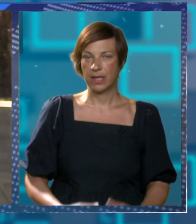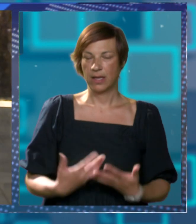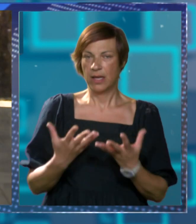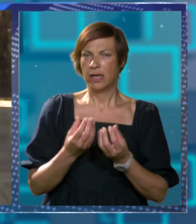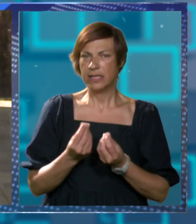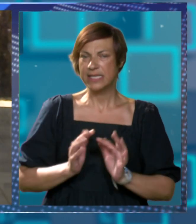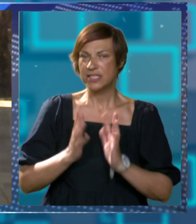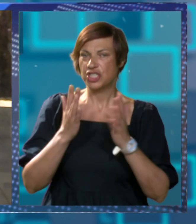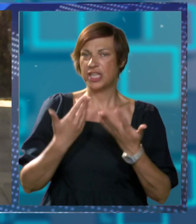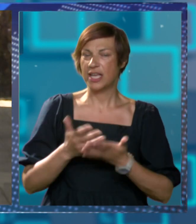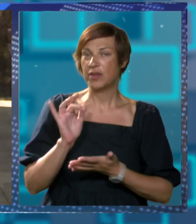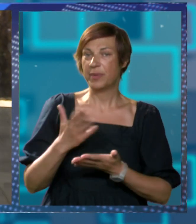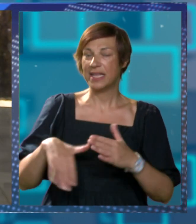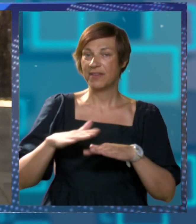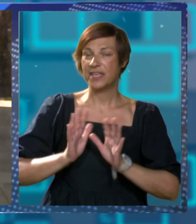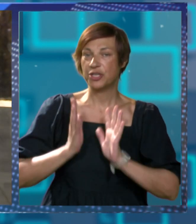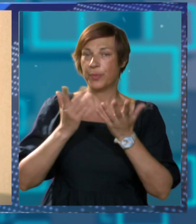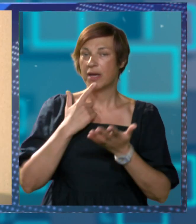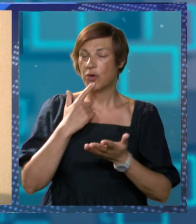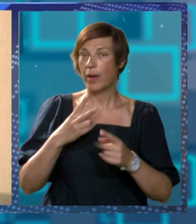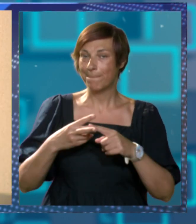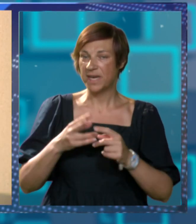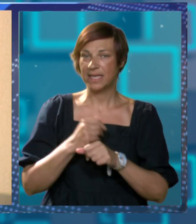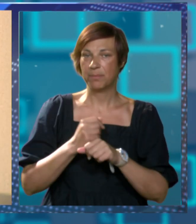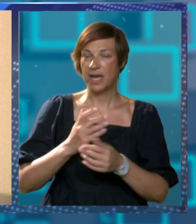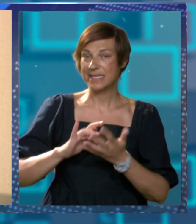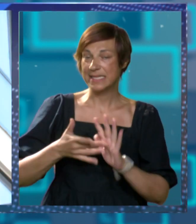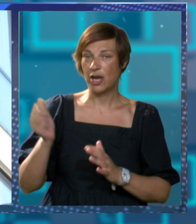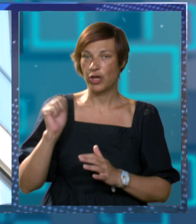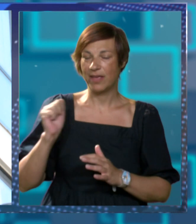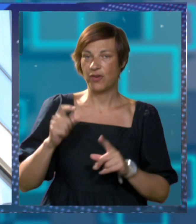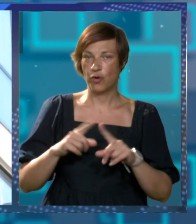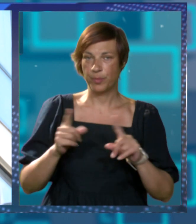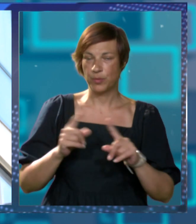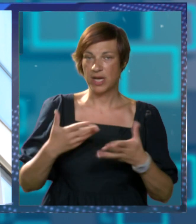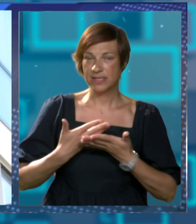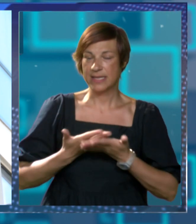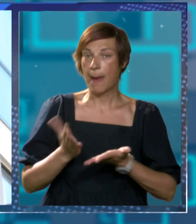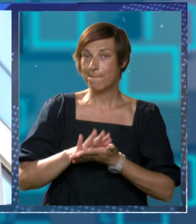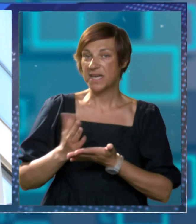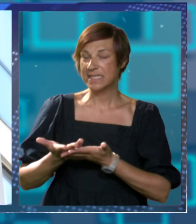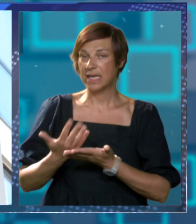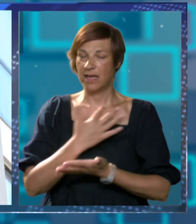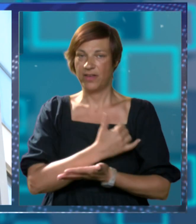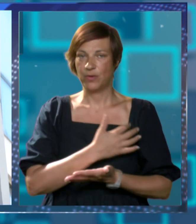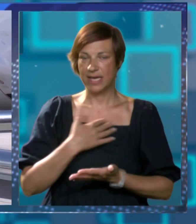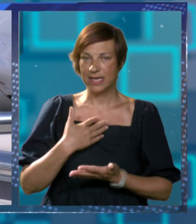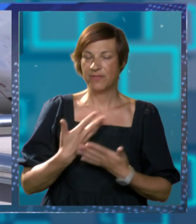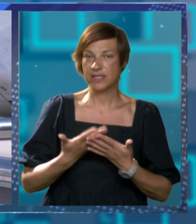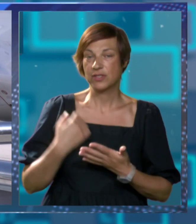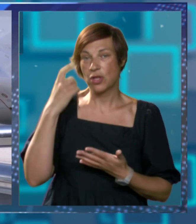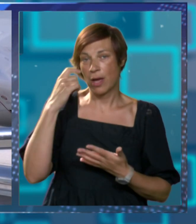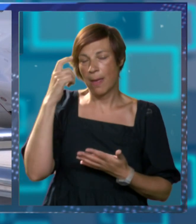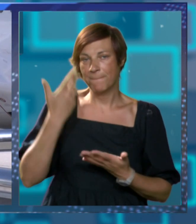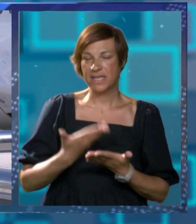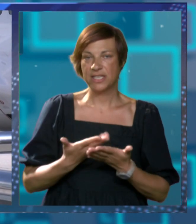Niz kolektivnih štrajkova i prijetnji većim prosvjedima kao i prekidima rada diljem Europe u raznim se sferama preslikavaju i na Hrvatsku. Stoga